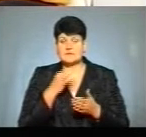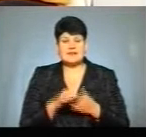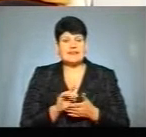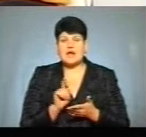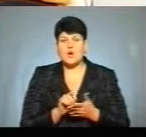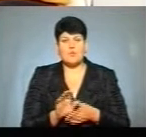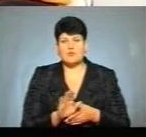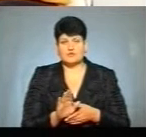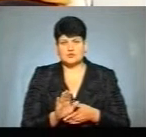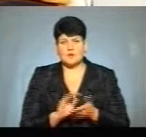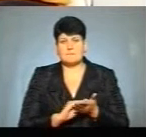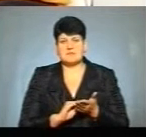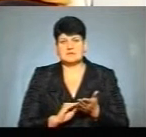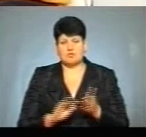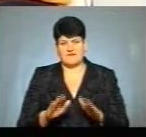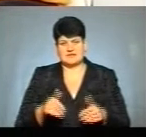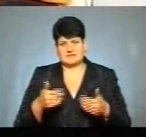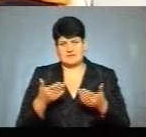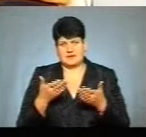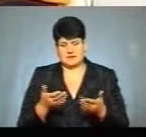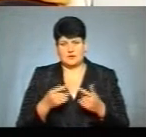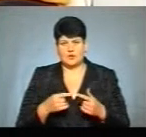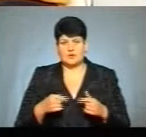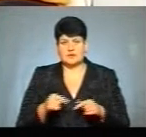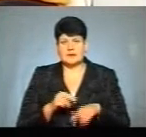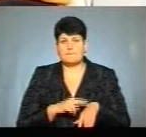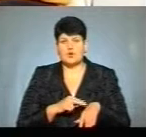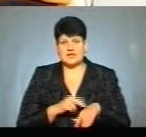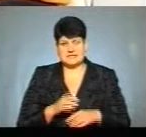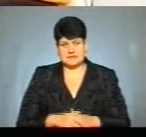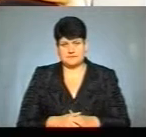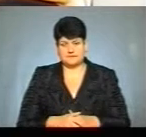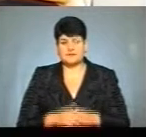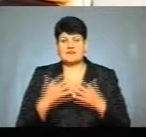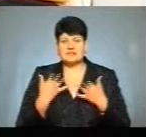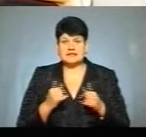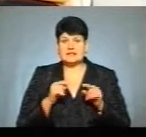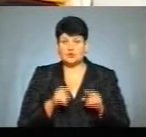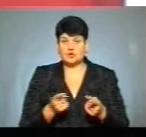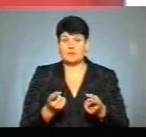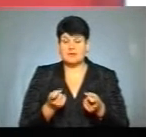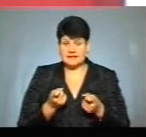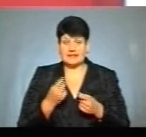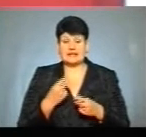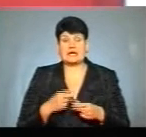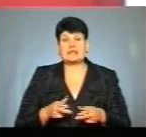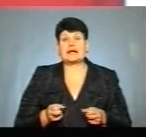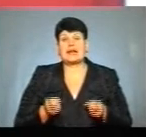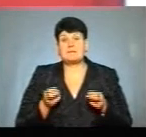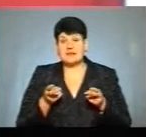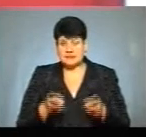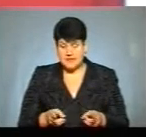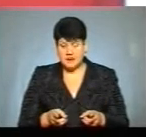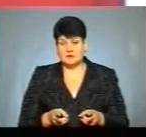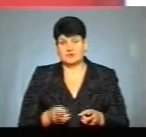обов'язково письмове звернення до органів національної поліції кривдника. Вже для того, щоб притягнути до кримінальної відповідальності за